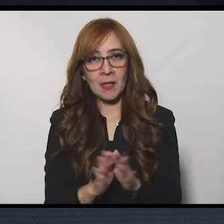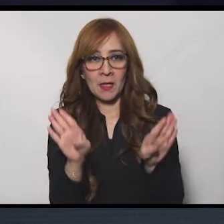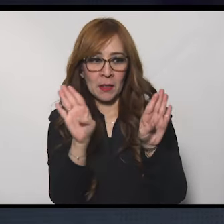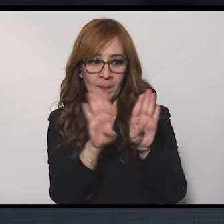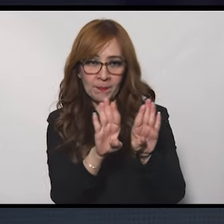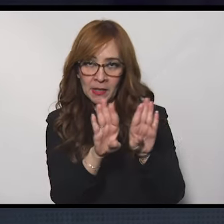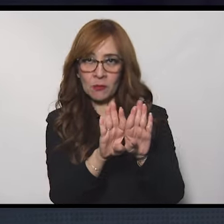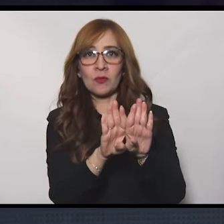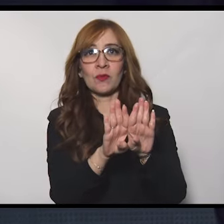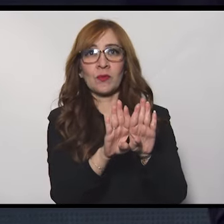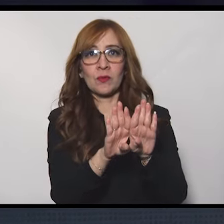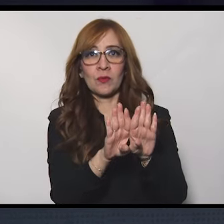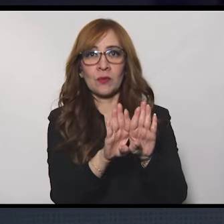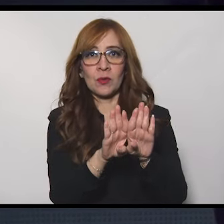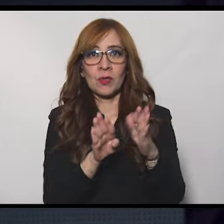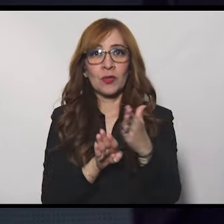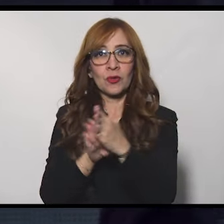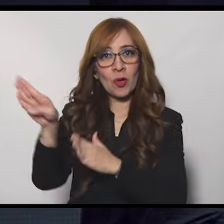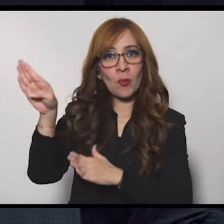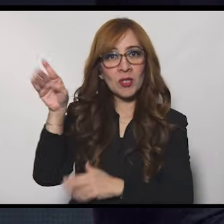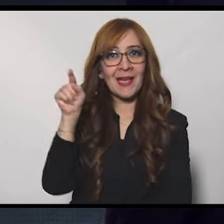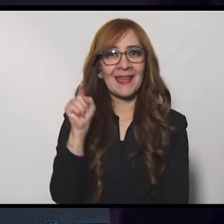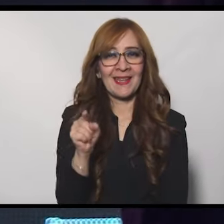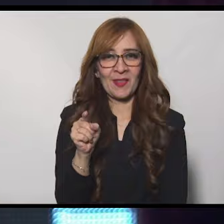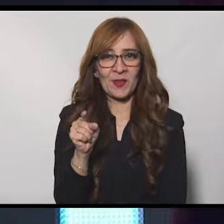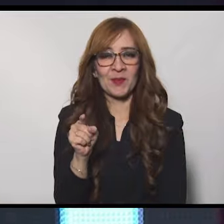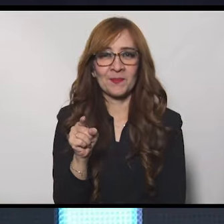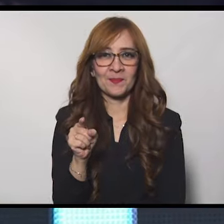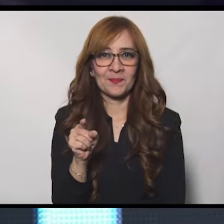pintu daripada terobosan itu.